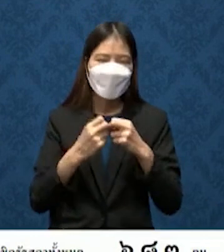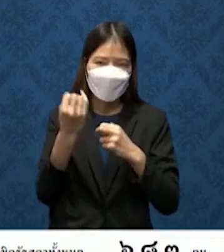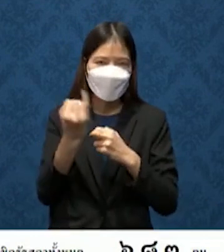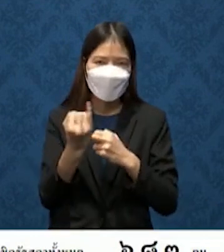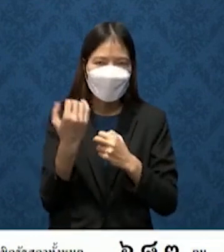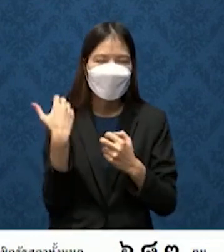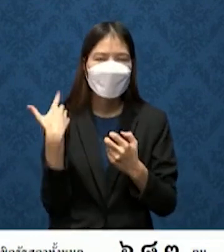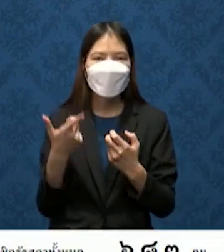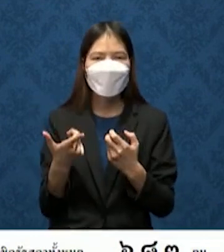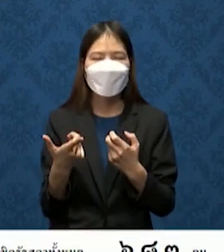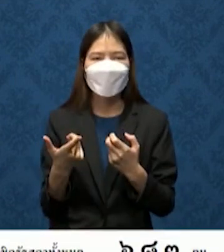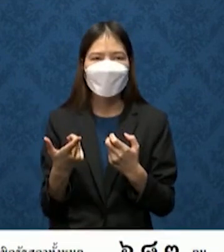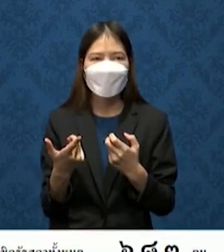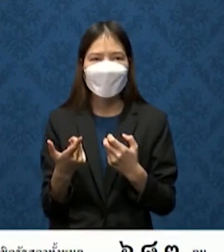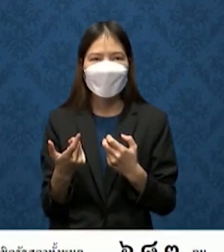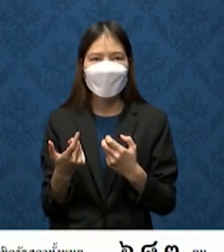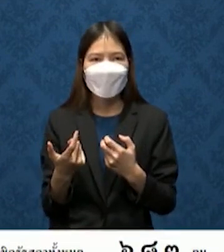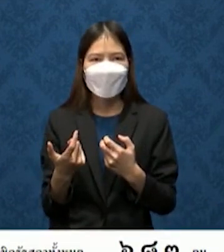ั้ง